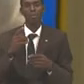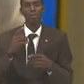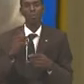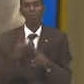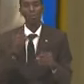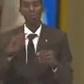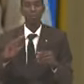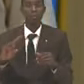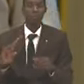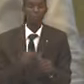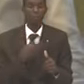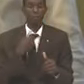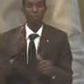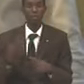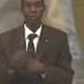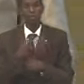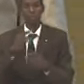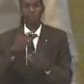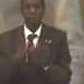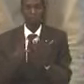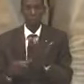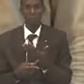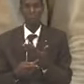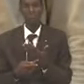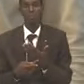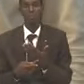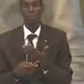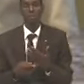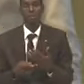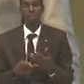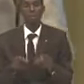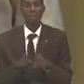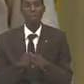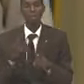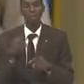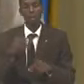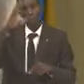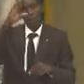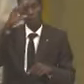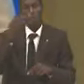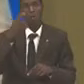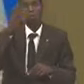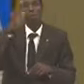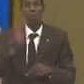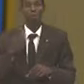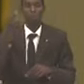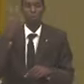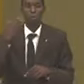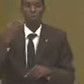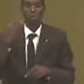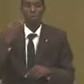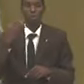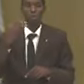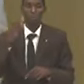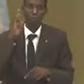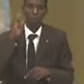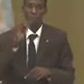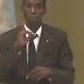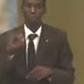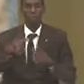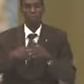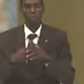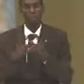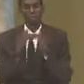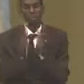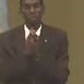le 27 j'ai participé au programme pendant que l'homme de dieu prêchait il a commencé la prière il